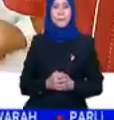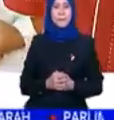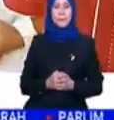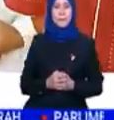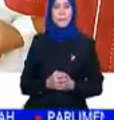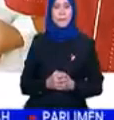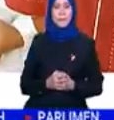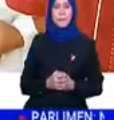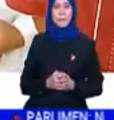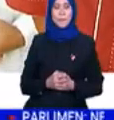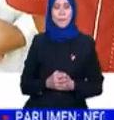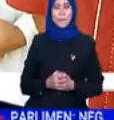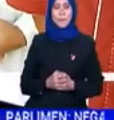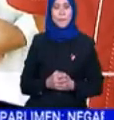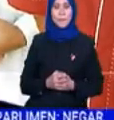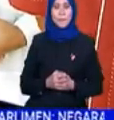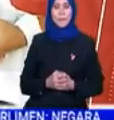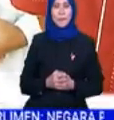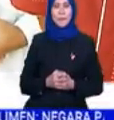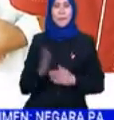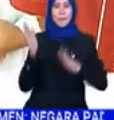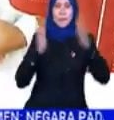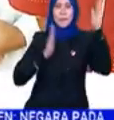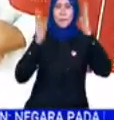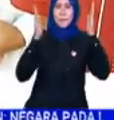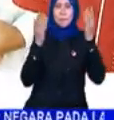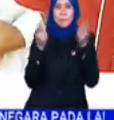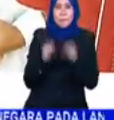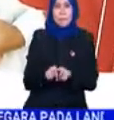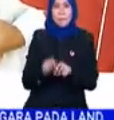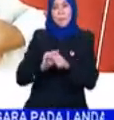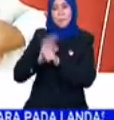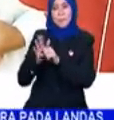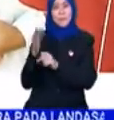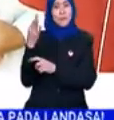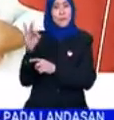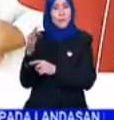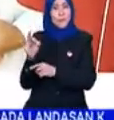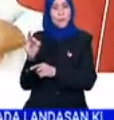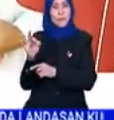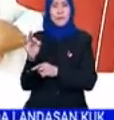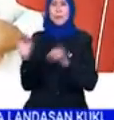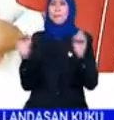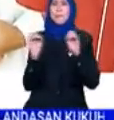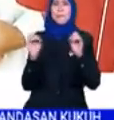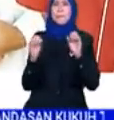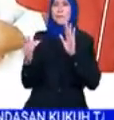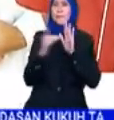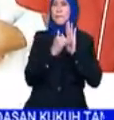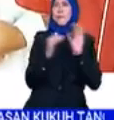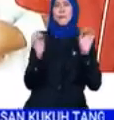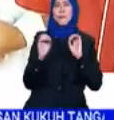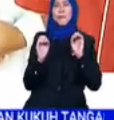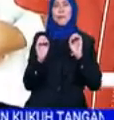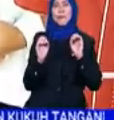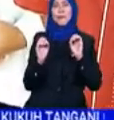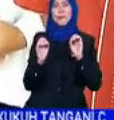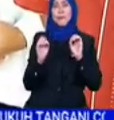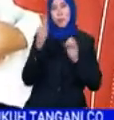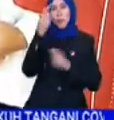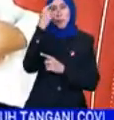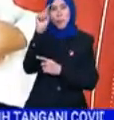Hai walaupun agak negara kita dilanda wabah pendek mix March 11 ia tidak menjadi halangan untuk kami walaupun